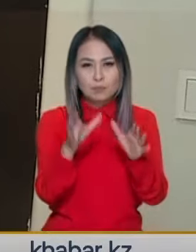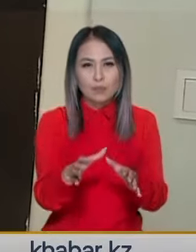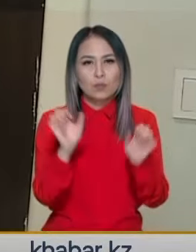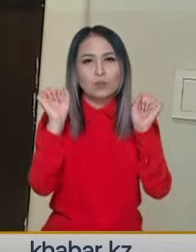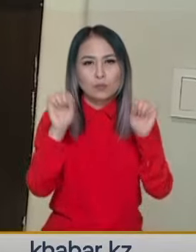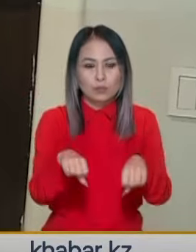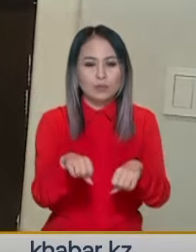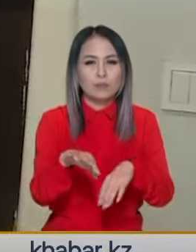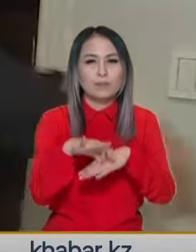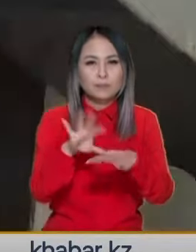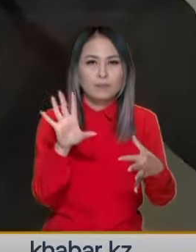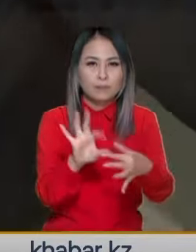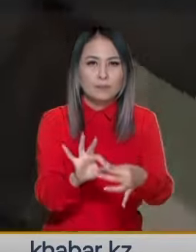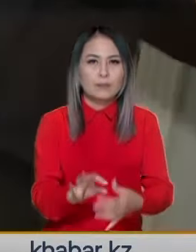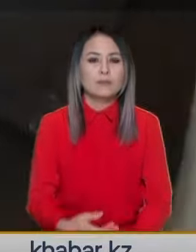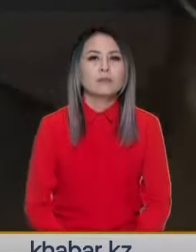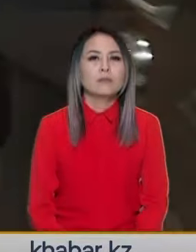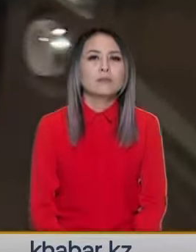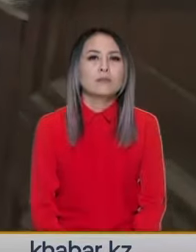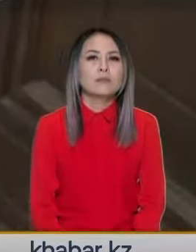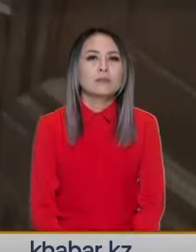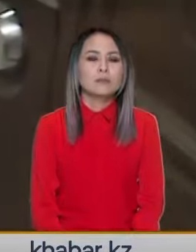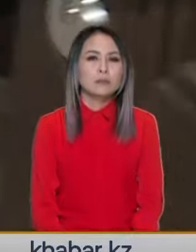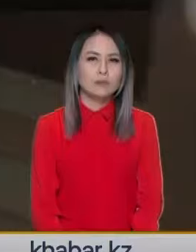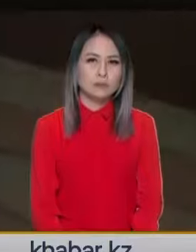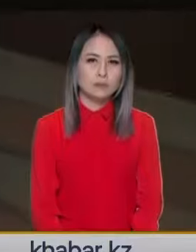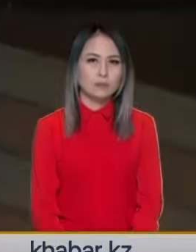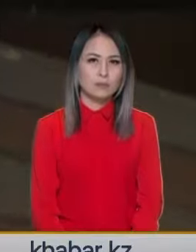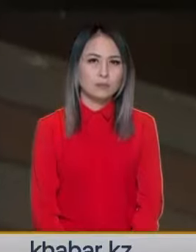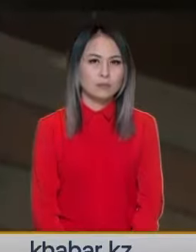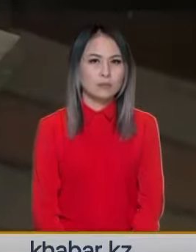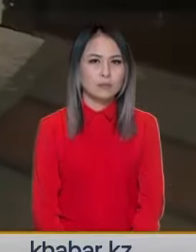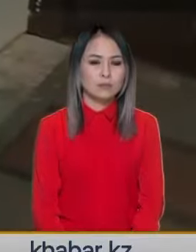барып қолдануға болады. Дамир Берікұлы, Бауыржан Ибелеков, хабар.